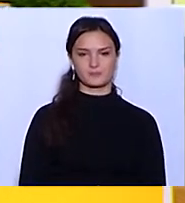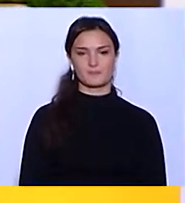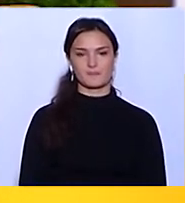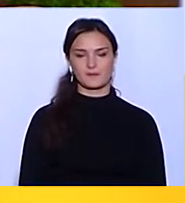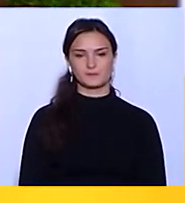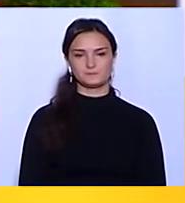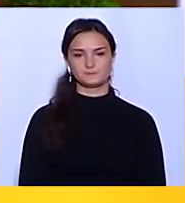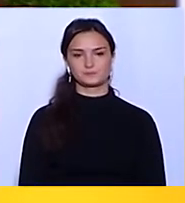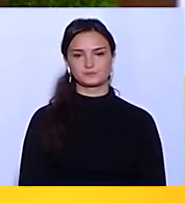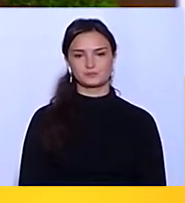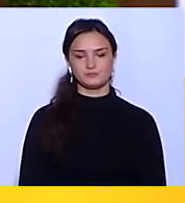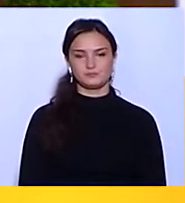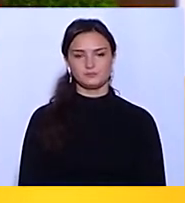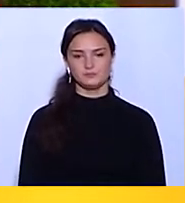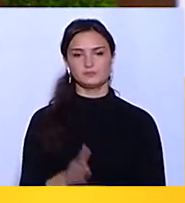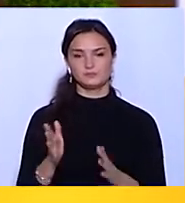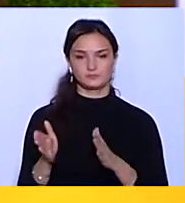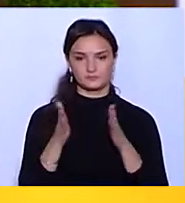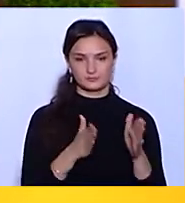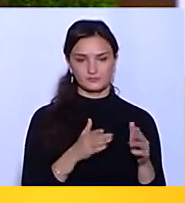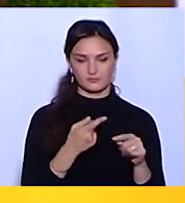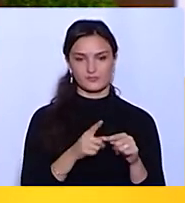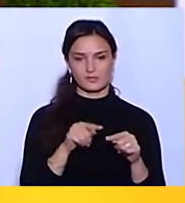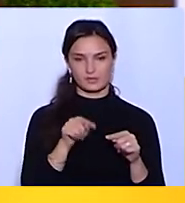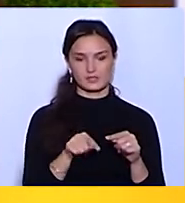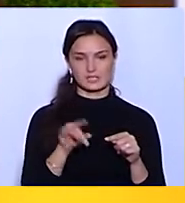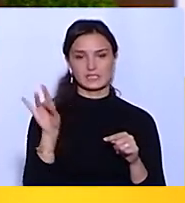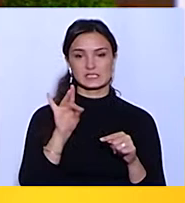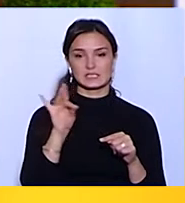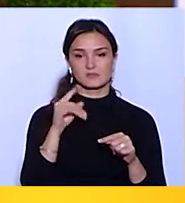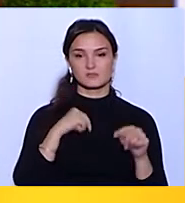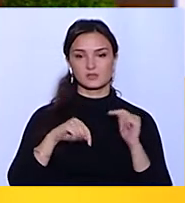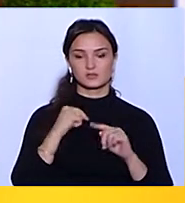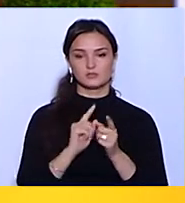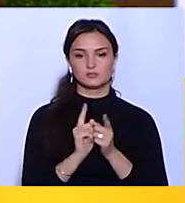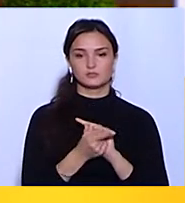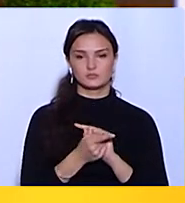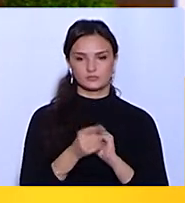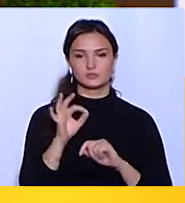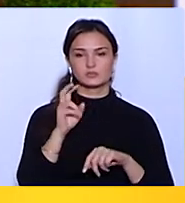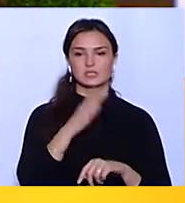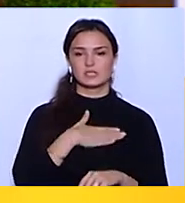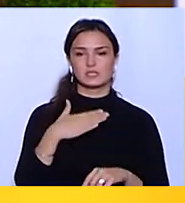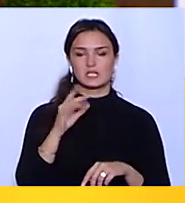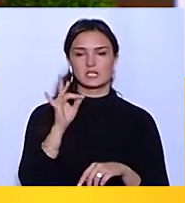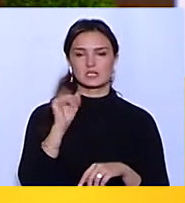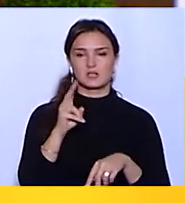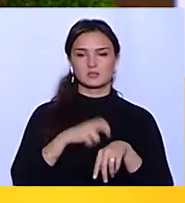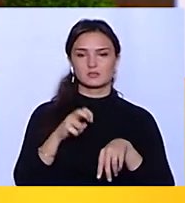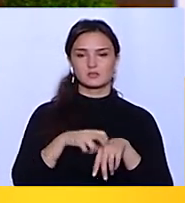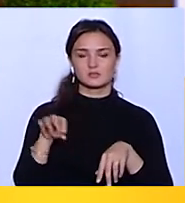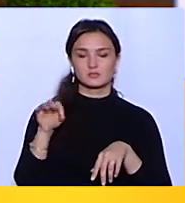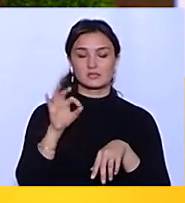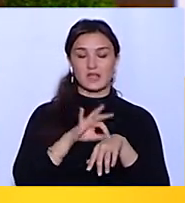ზონიდან წითელ ზონაში გადმოვინაცვლებ და გეტყვით, რომ ცხიმოვანი ცვლის მოსაწესრიგებლადაც და ონკოლოგიური დაავადებების